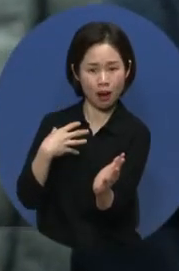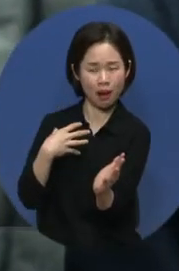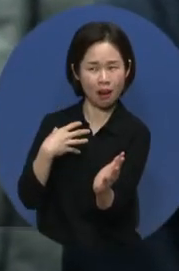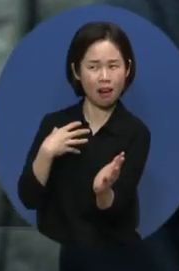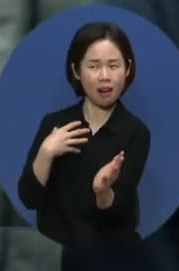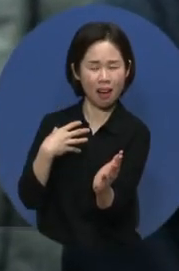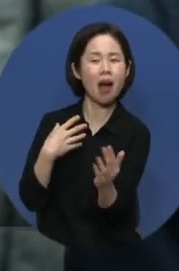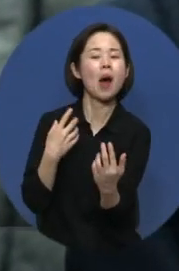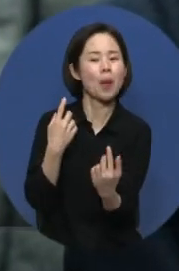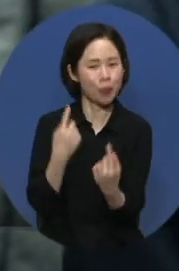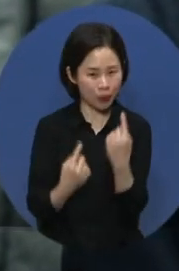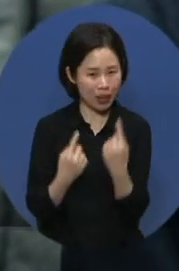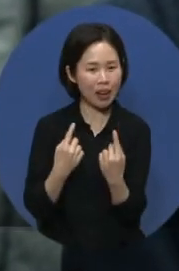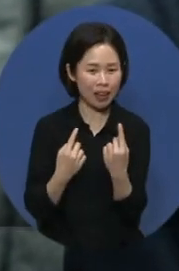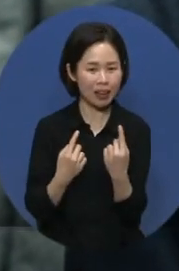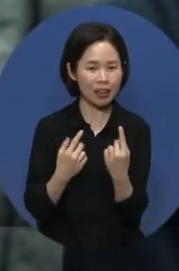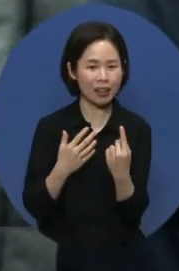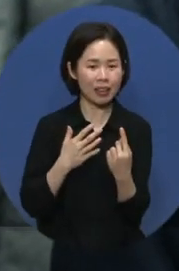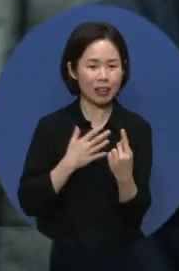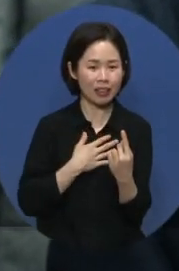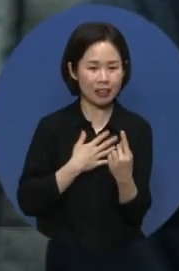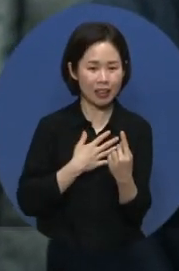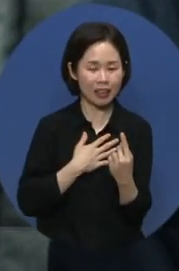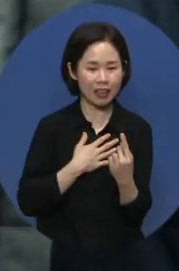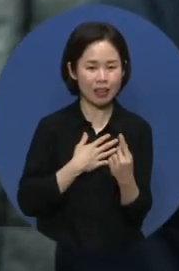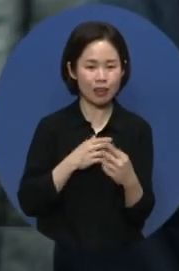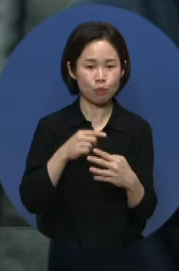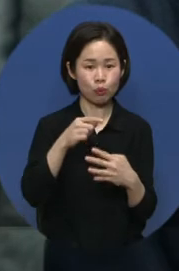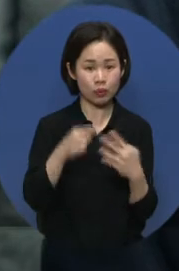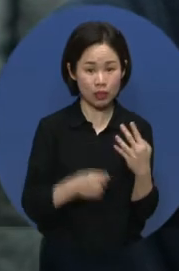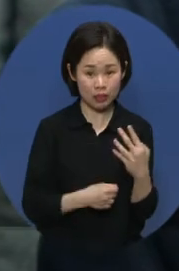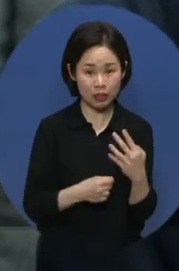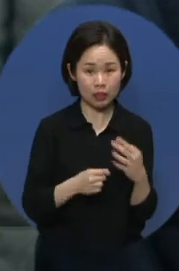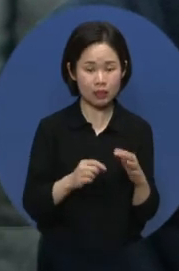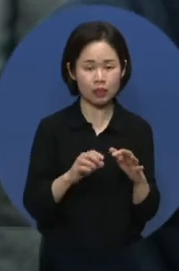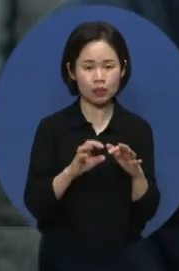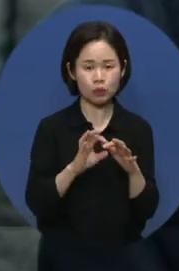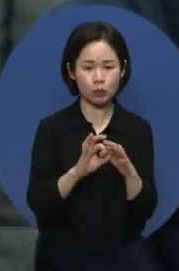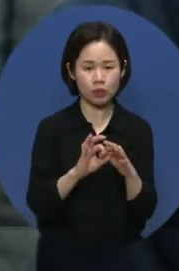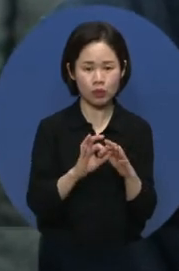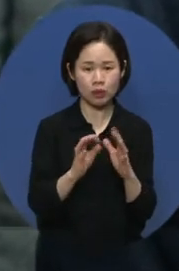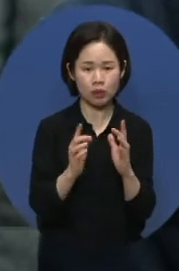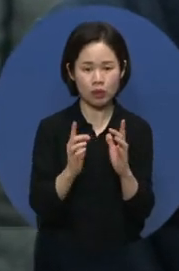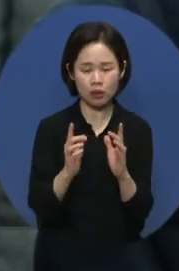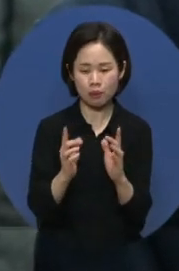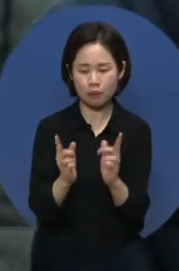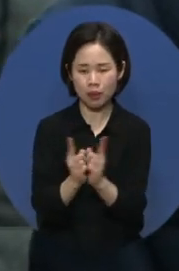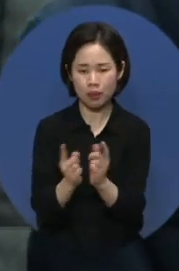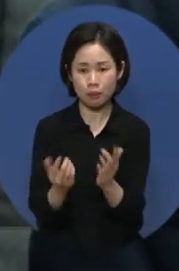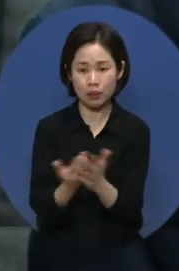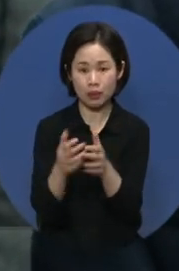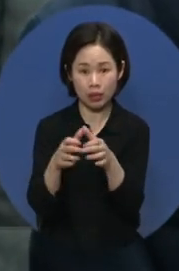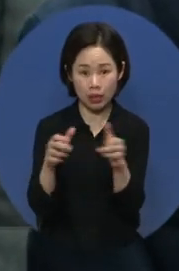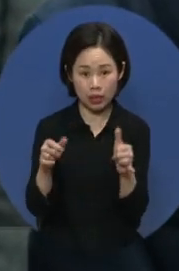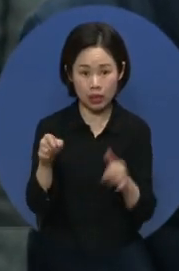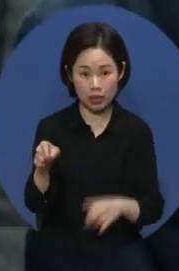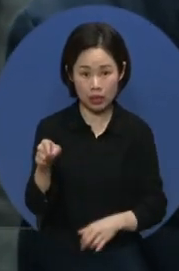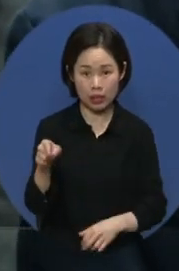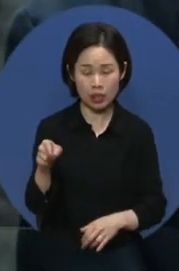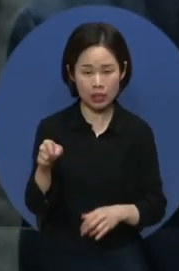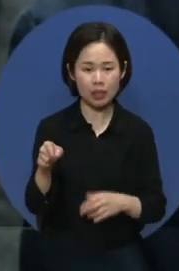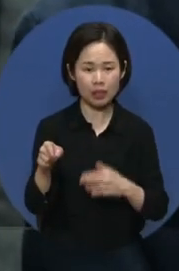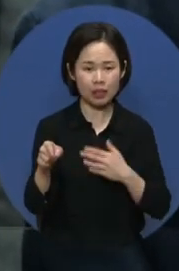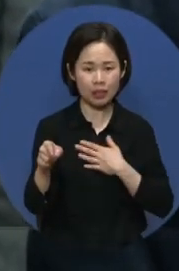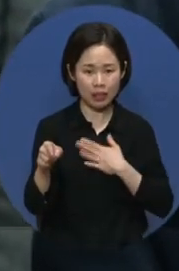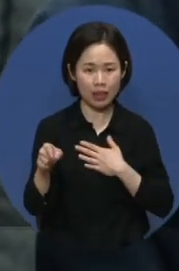좀 저희가 하고 있는 프로젝트를 통해서 만났던 발달장애인 분들이 저나 혹은 우리